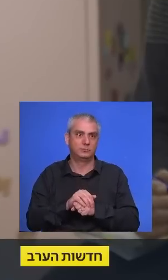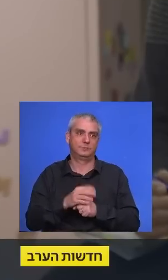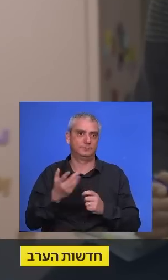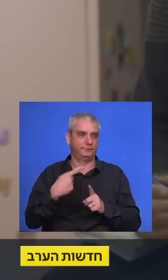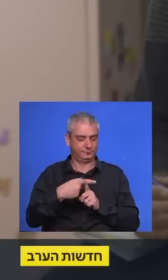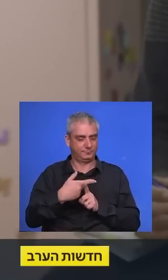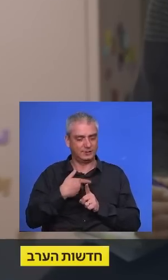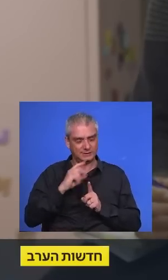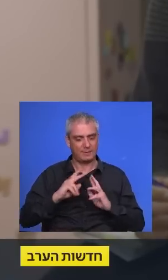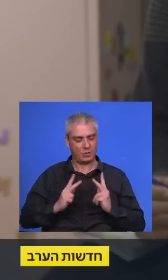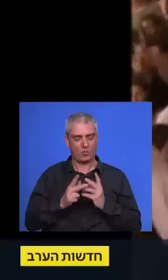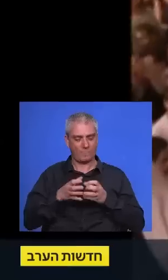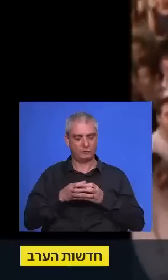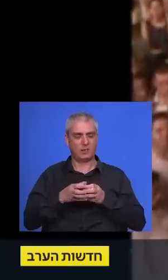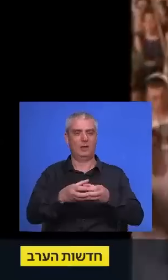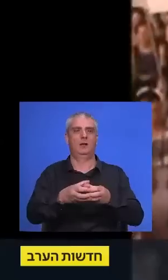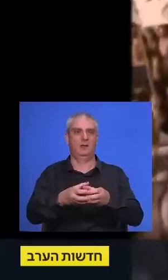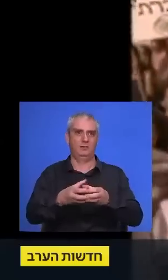צריכים לעבור אותה כקבוצה.